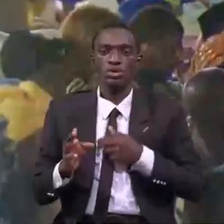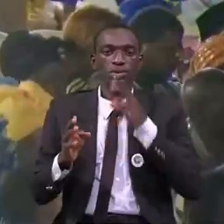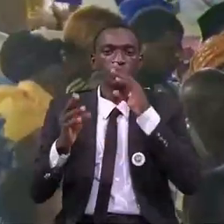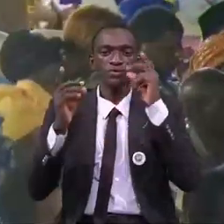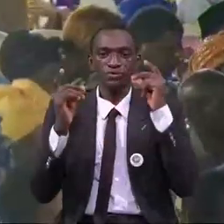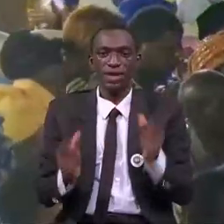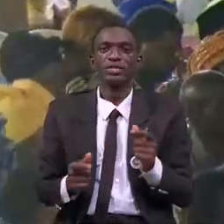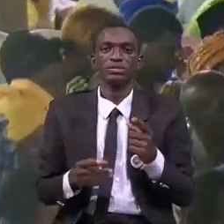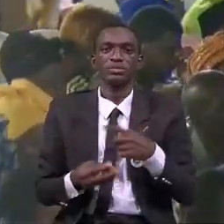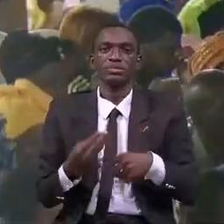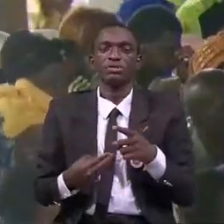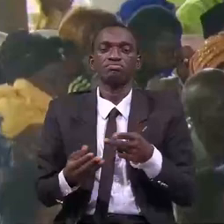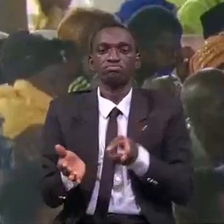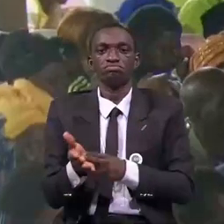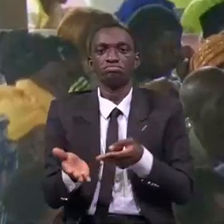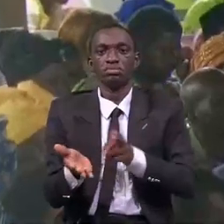soyons